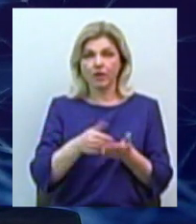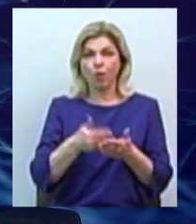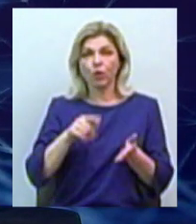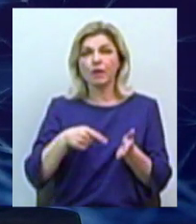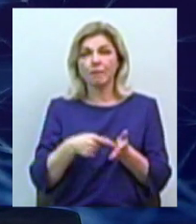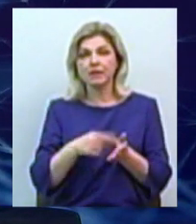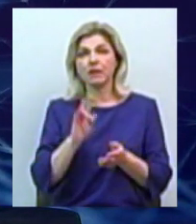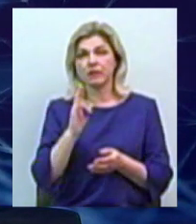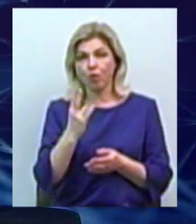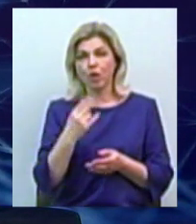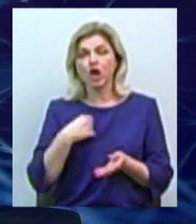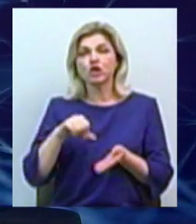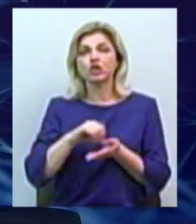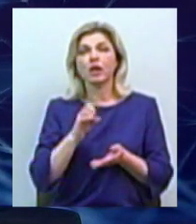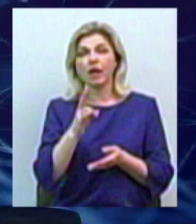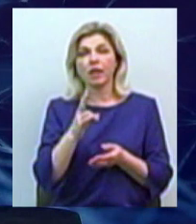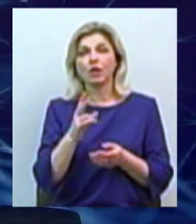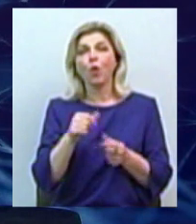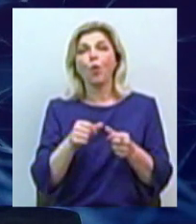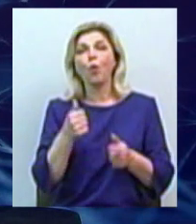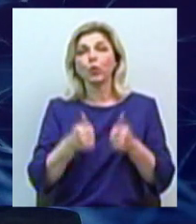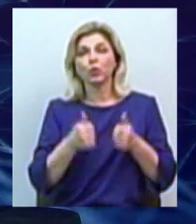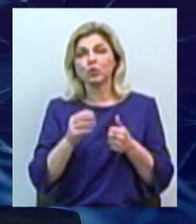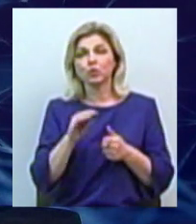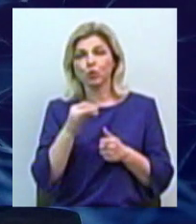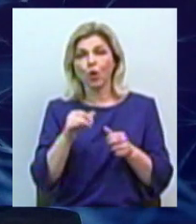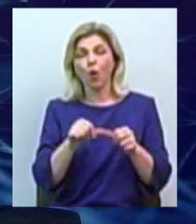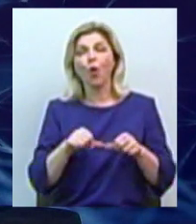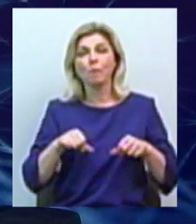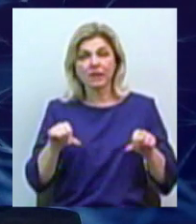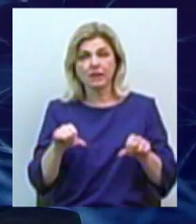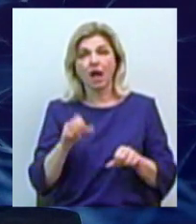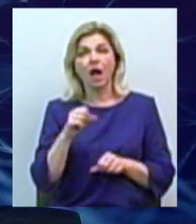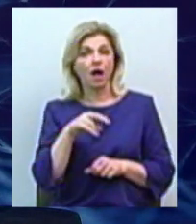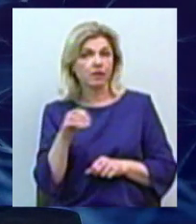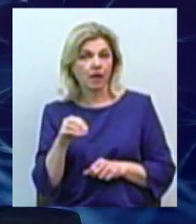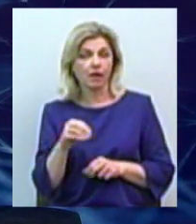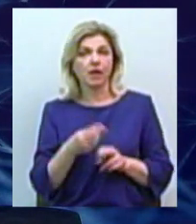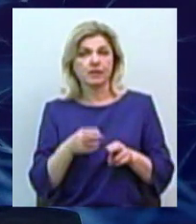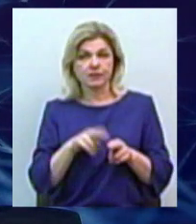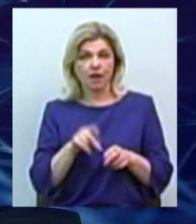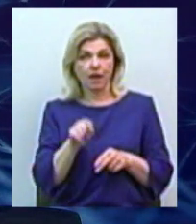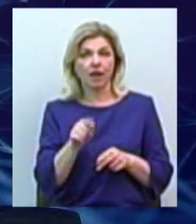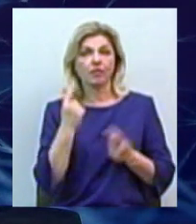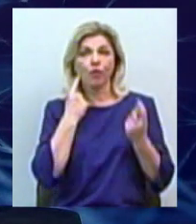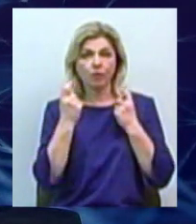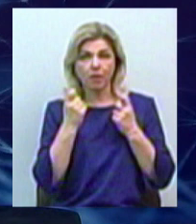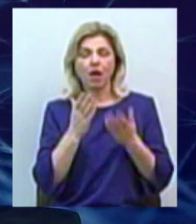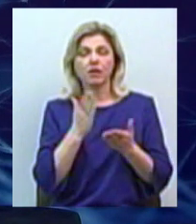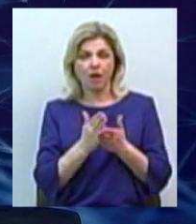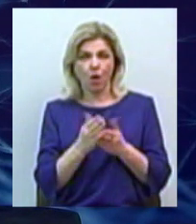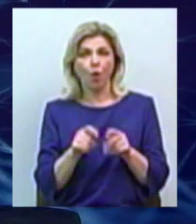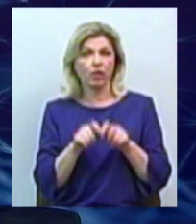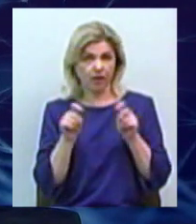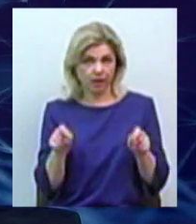членом конкурсної комісії з концесії. Але ця інформація є у відкритих джерелах.